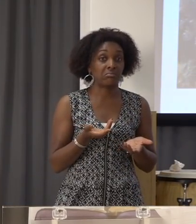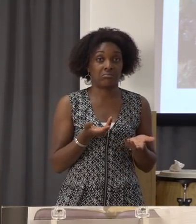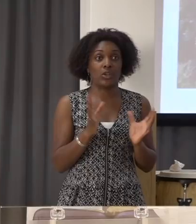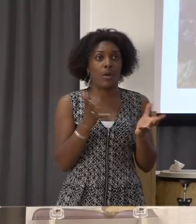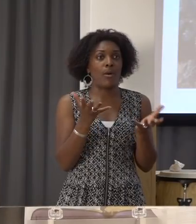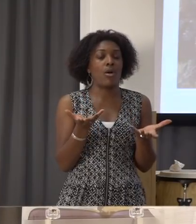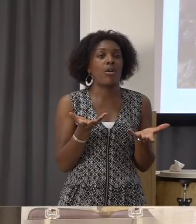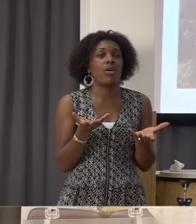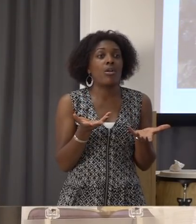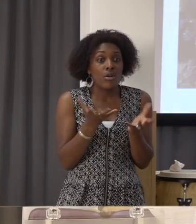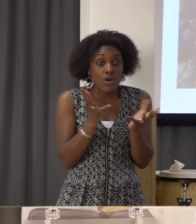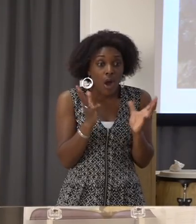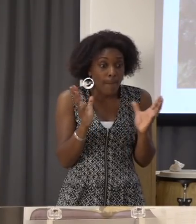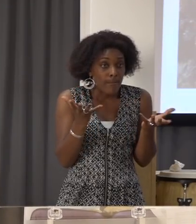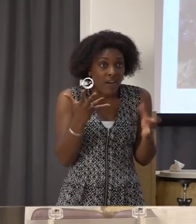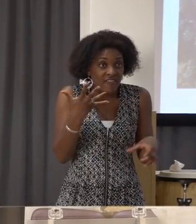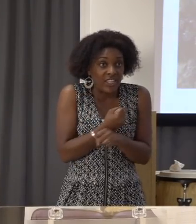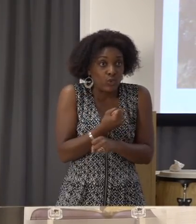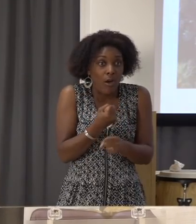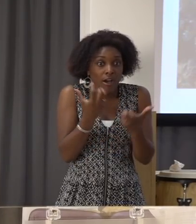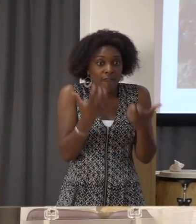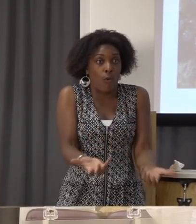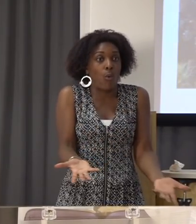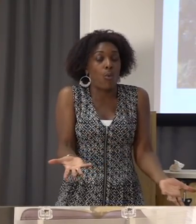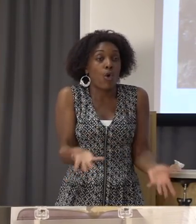Comment voulez-vous obtenir